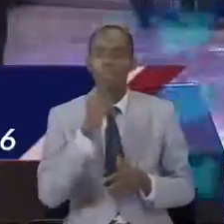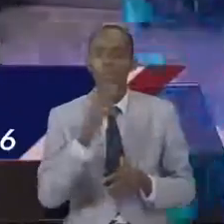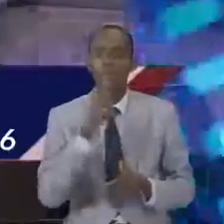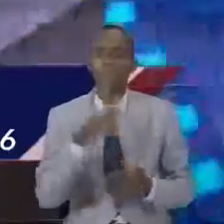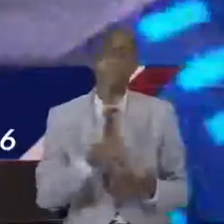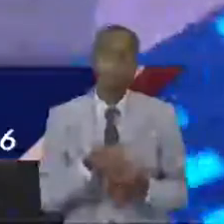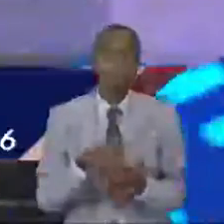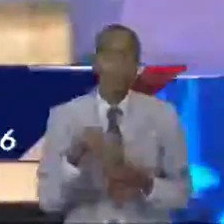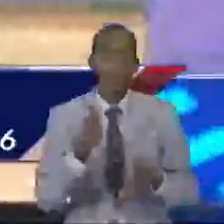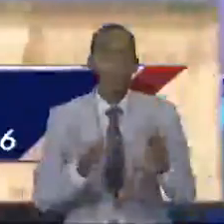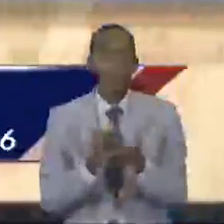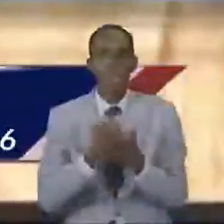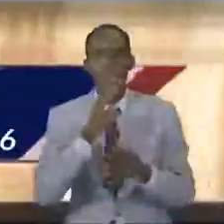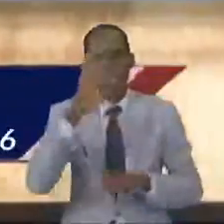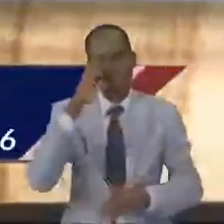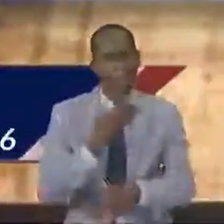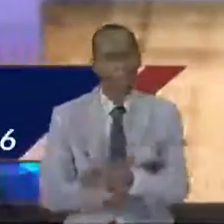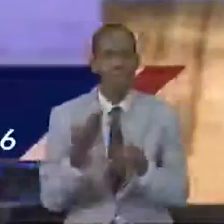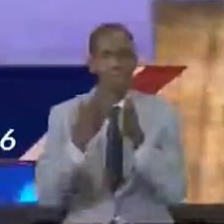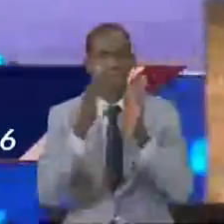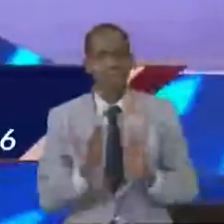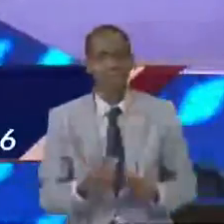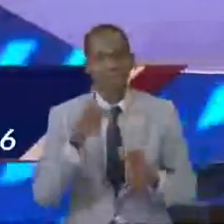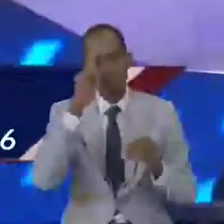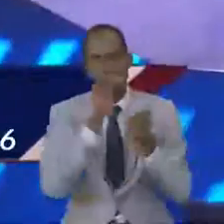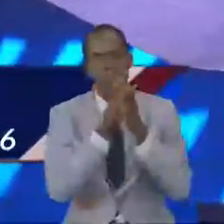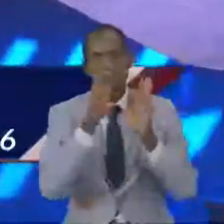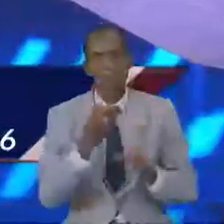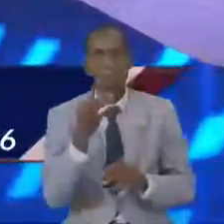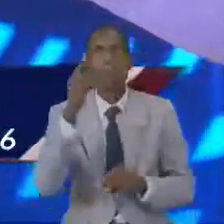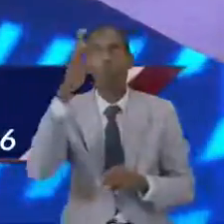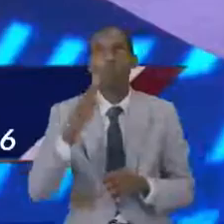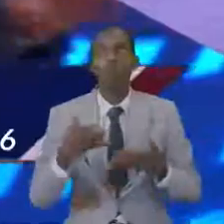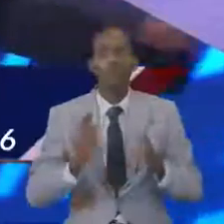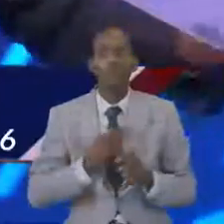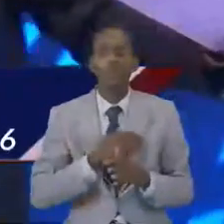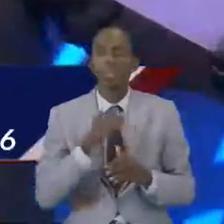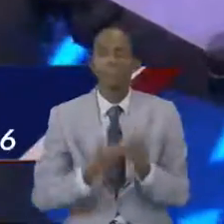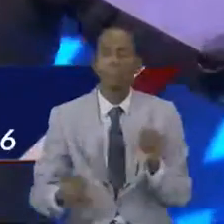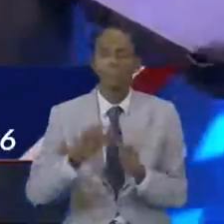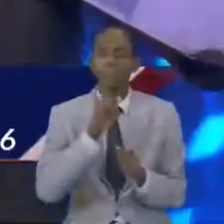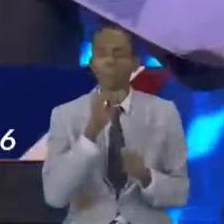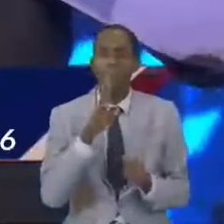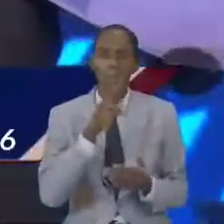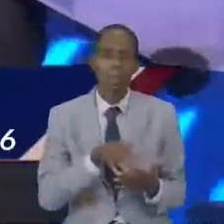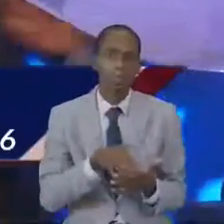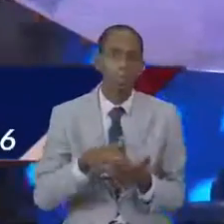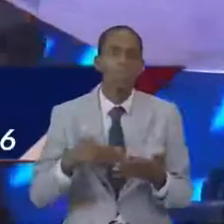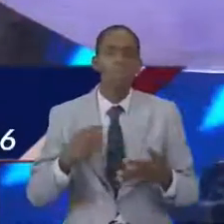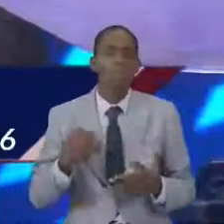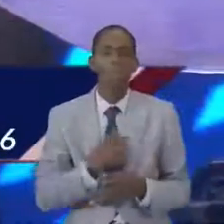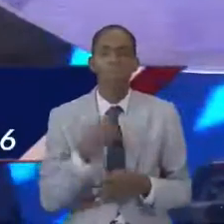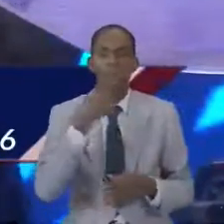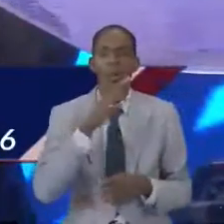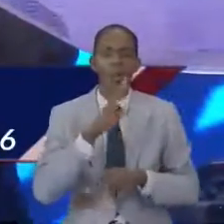ceux qui sont des fils des filles les enfants de Dieu des serviteurs de Dieu nous nous lançons pas ceux qui sont appelés dans le